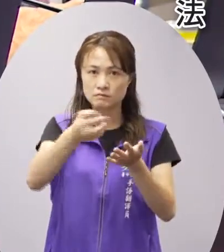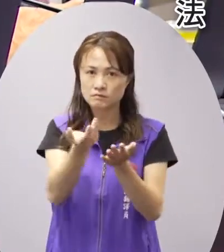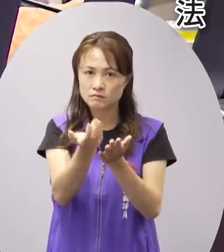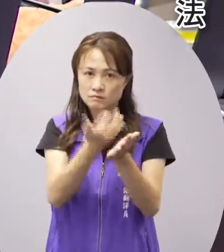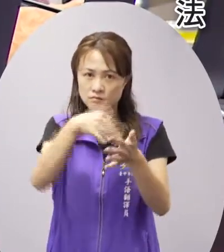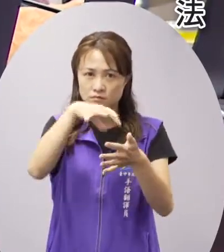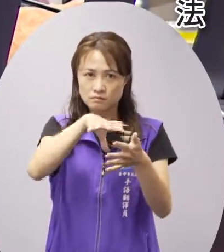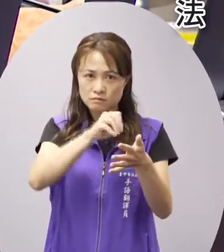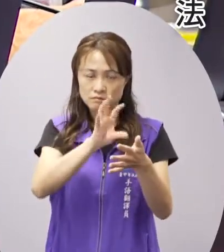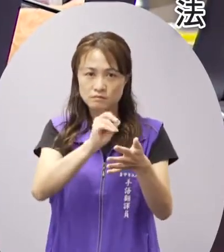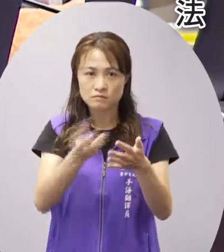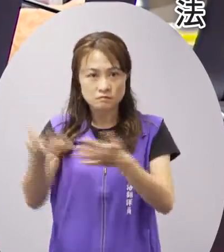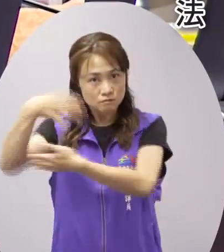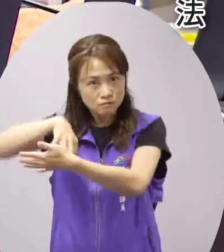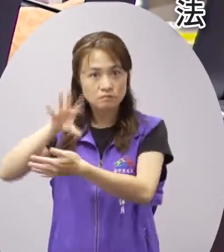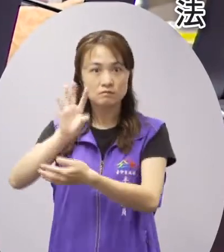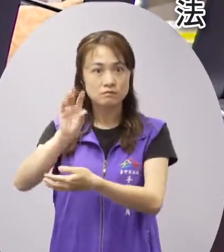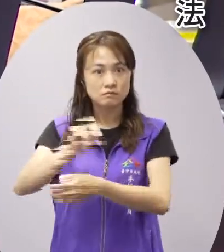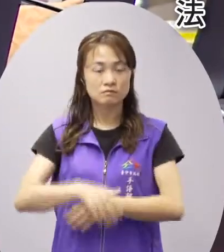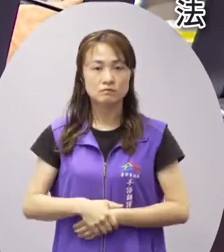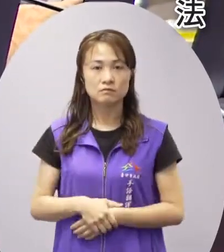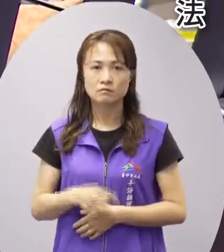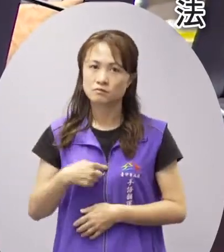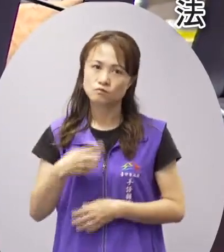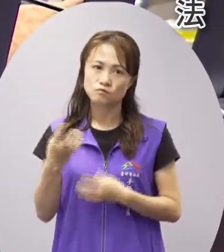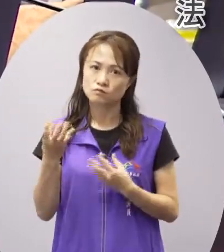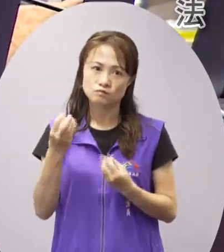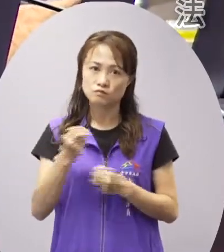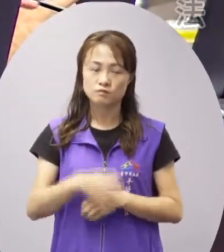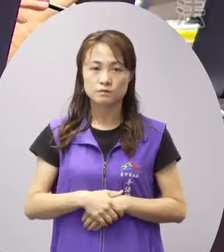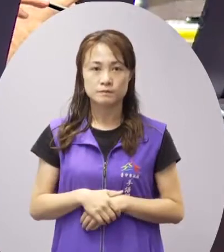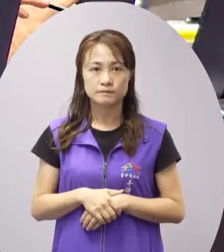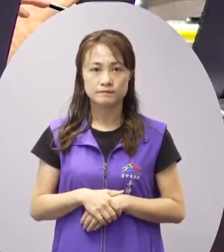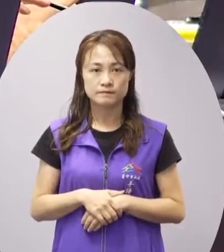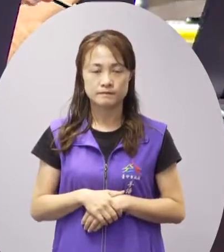这两笔？我不知道。